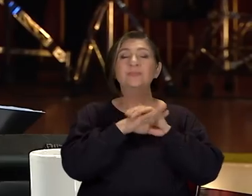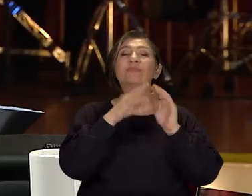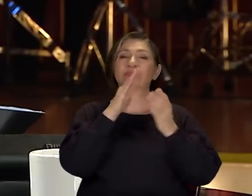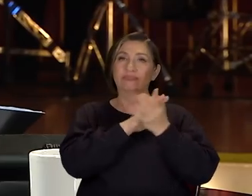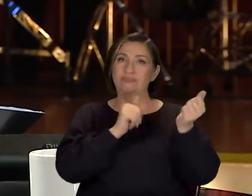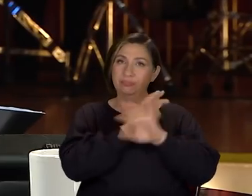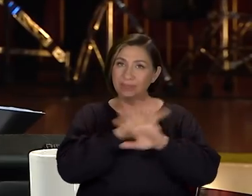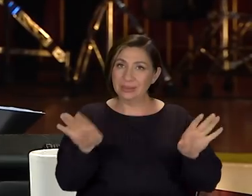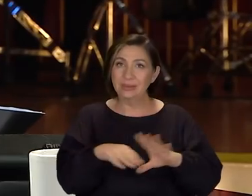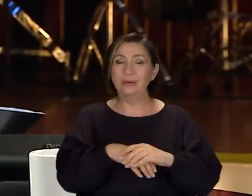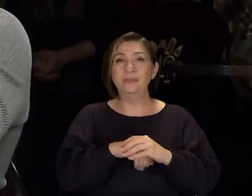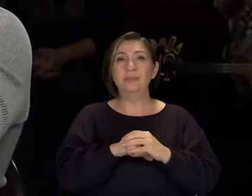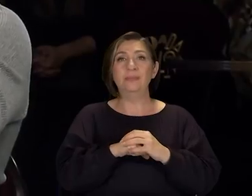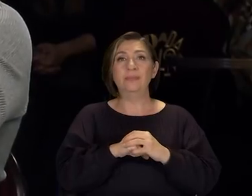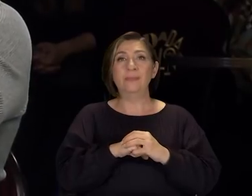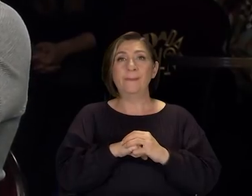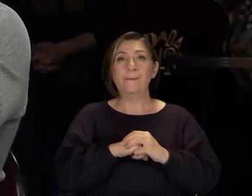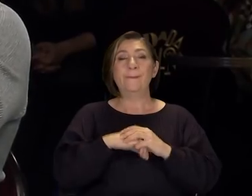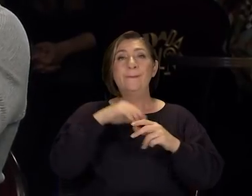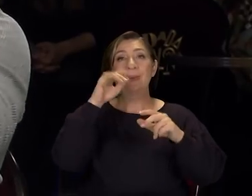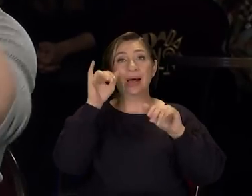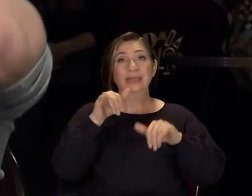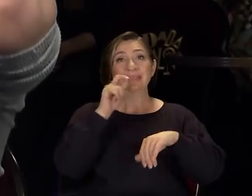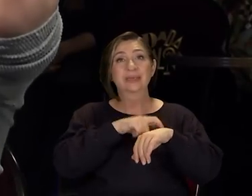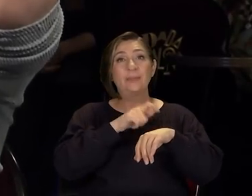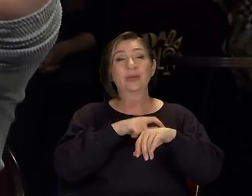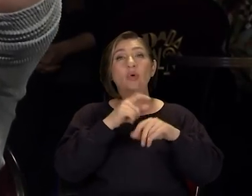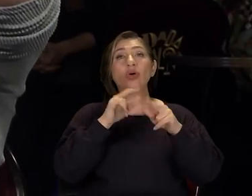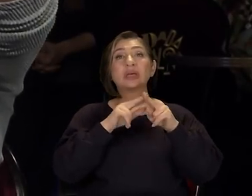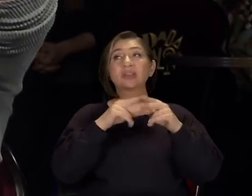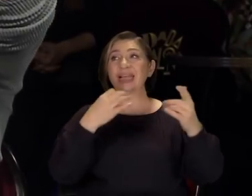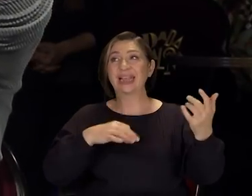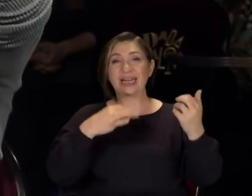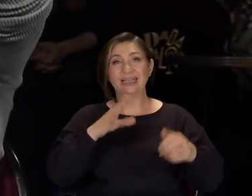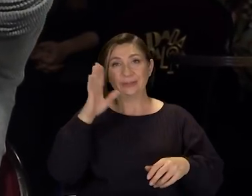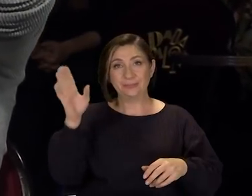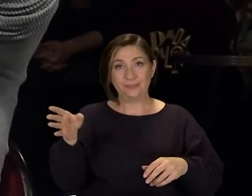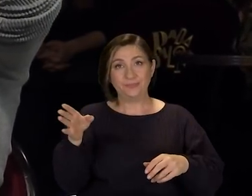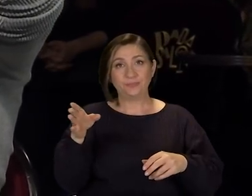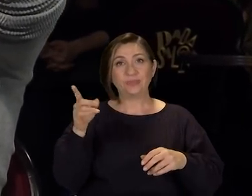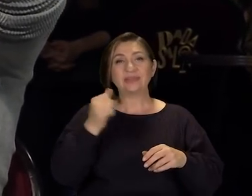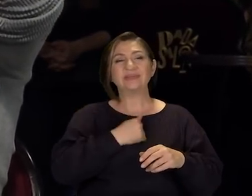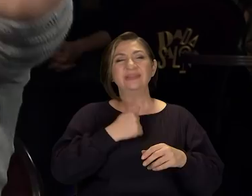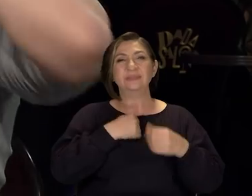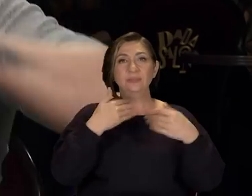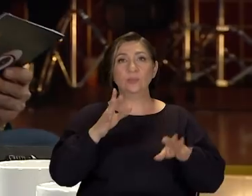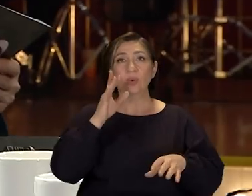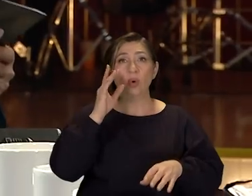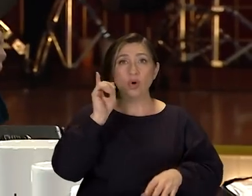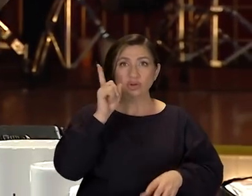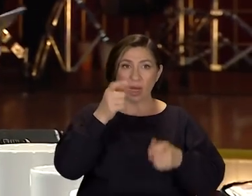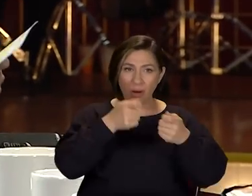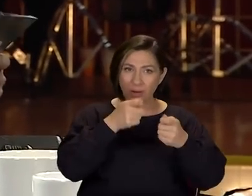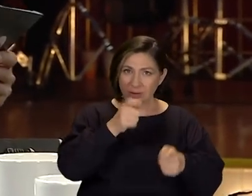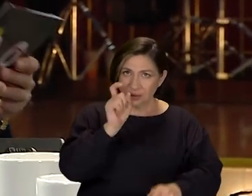mezunu. Güzel. Sen Benoa'yı bitirdim. Aynı zamanda konservatuvara sonra gitara gittim falan. Onu sonra da sıkılıp bırakmışsın. Aynen. Sonra hocalara mı kızıyorsun